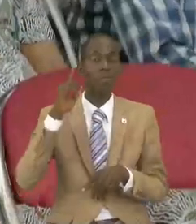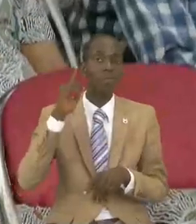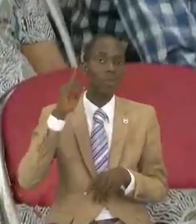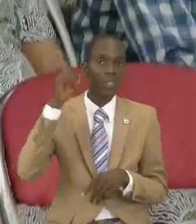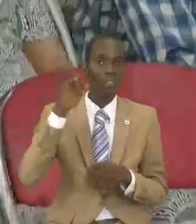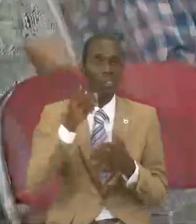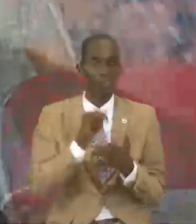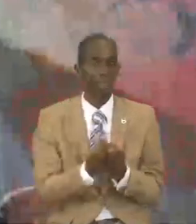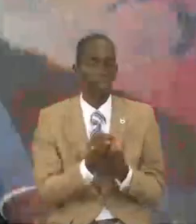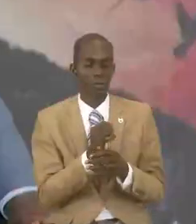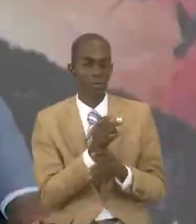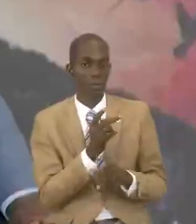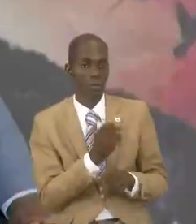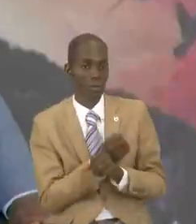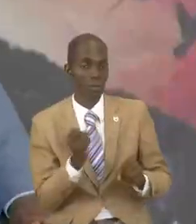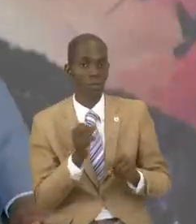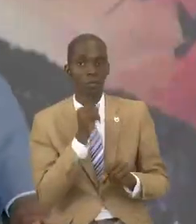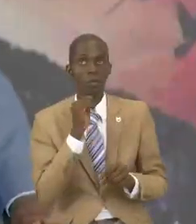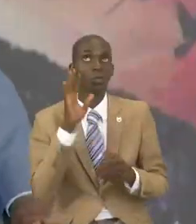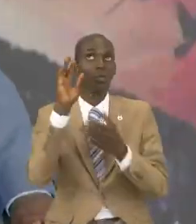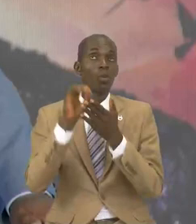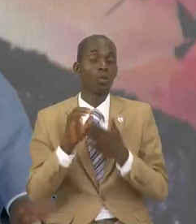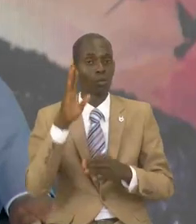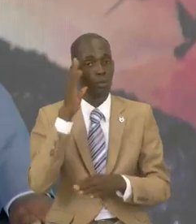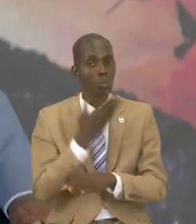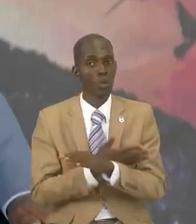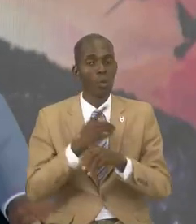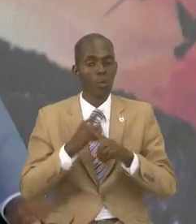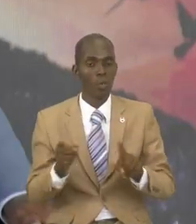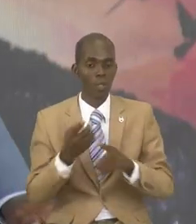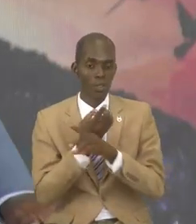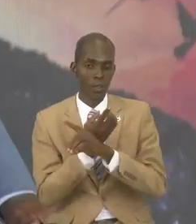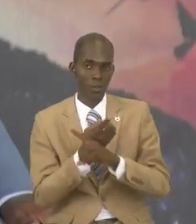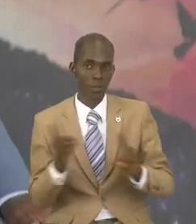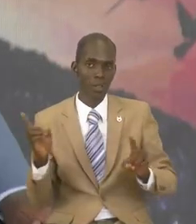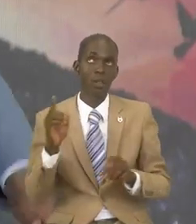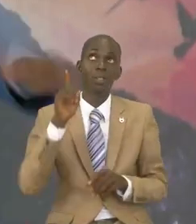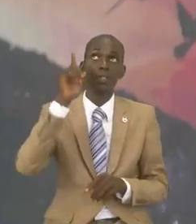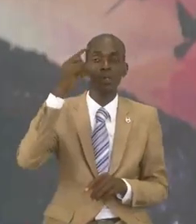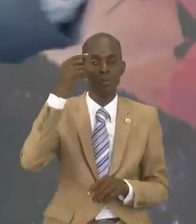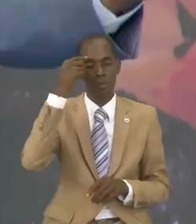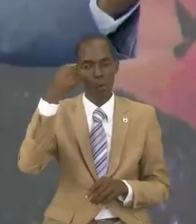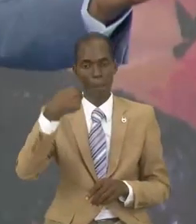Lui qui n'a point épargné son fils, mais qui l'a livré pour moi.